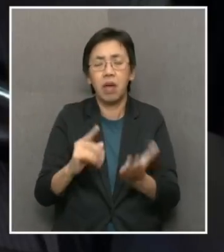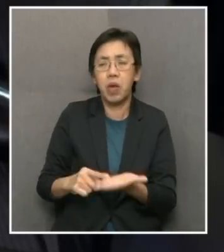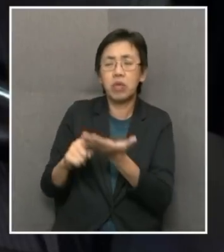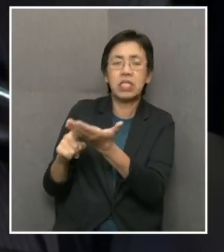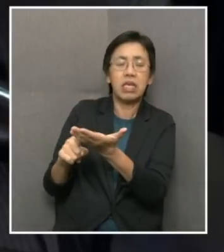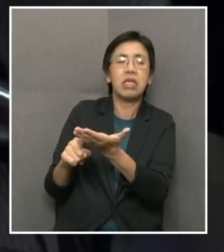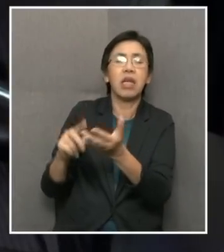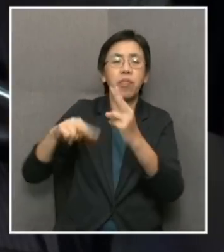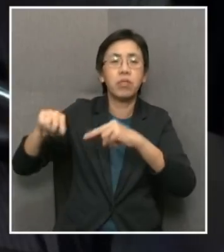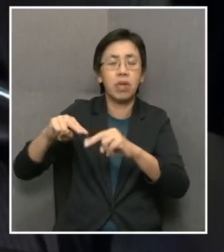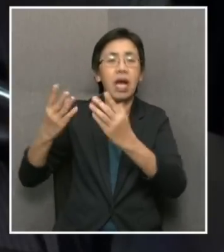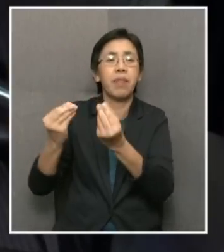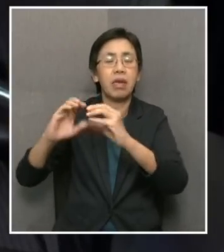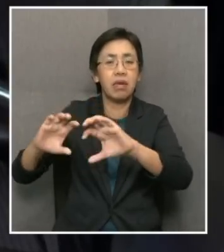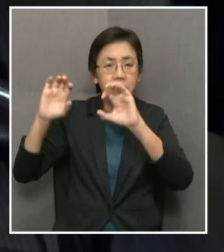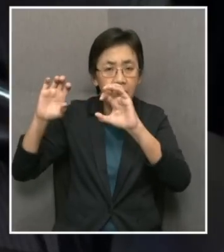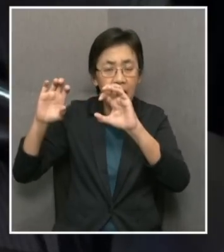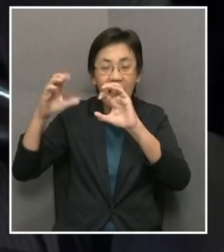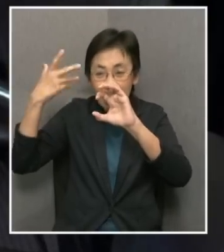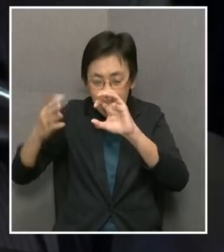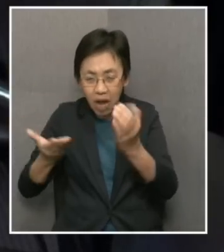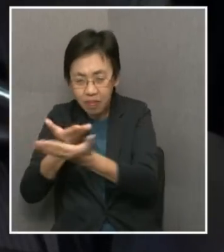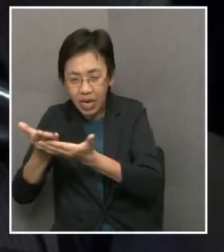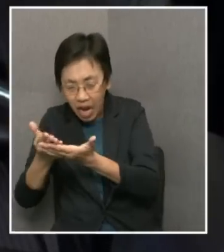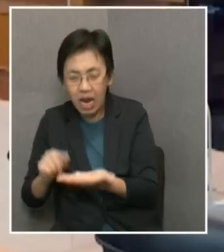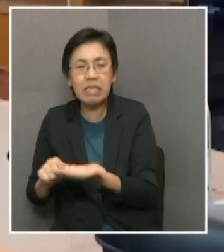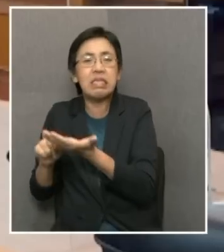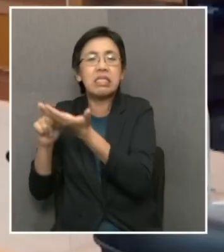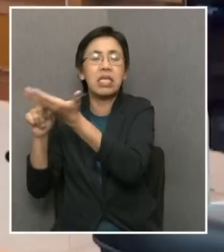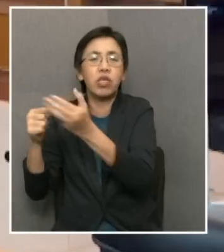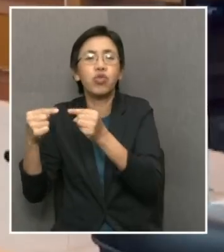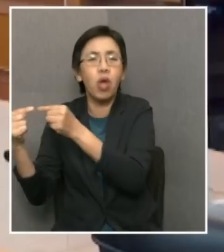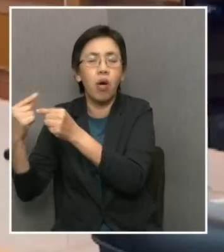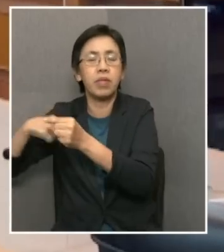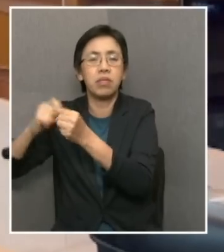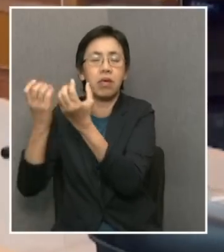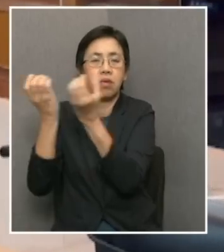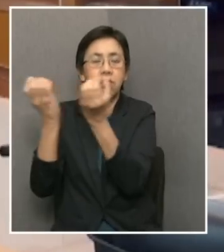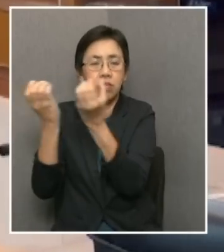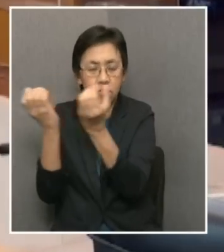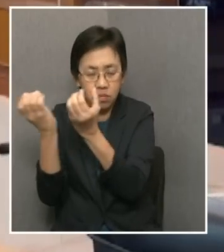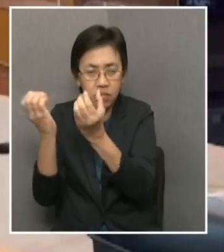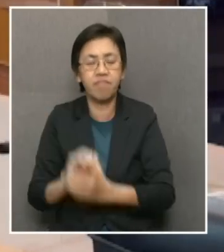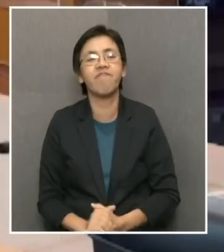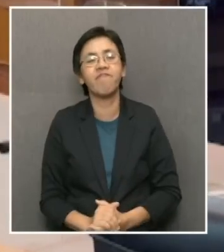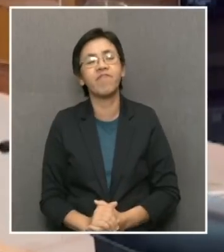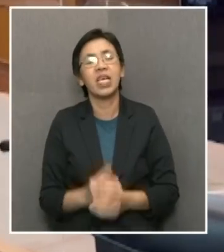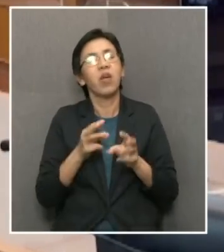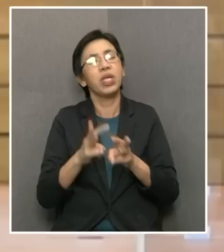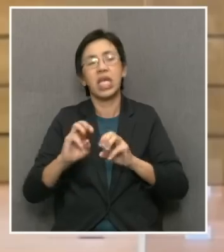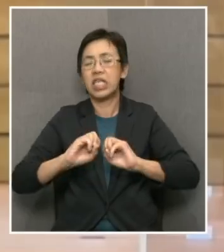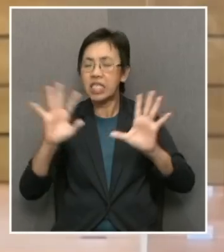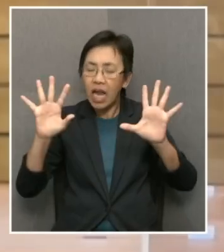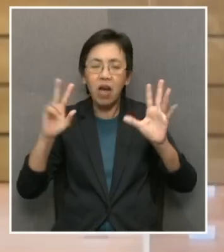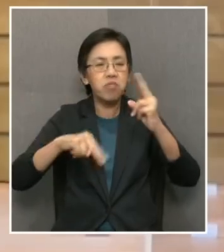ตรวจการแผ่นดินและมีการส่งคำร้องจากผู้ตรวจการแผ่นดินไปที่รัฐธรรมนูญดังนั้นเพื่อความโปร่งใสค่ะเพื่อ